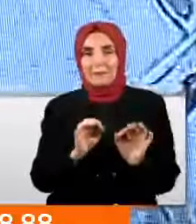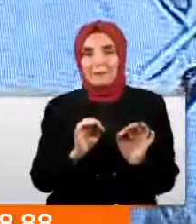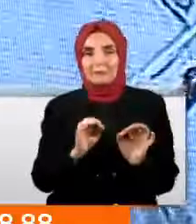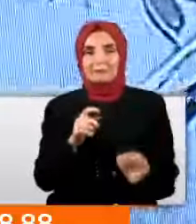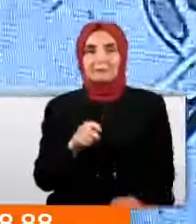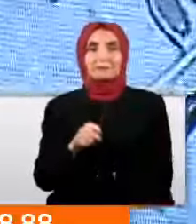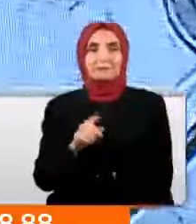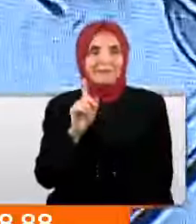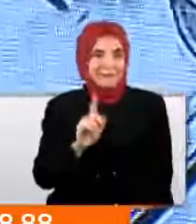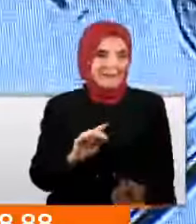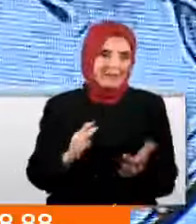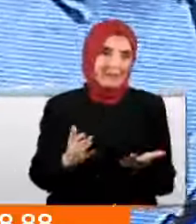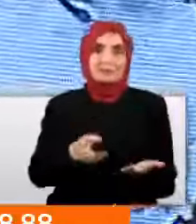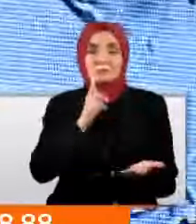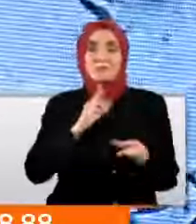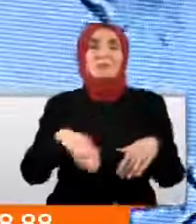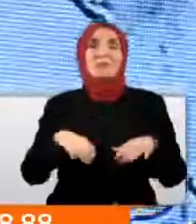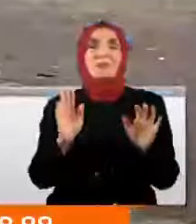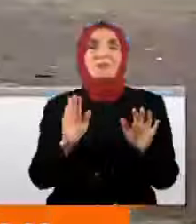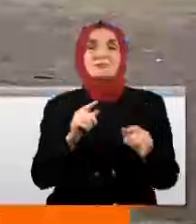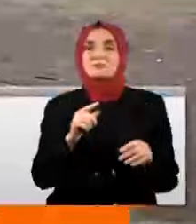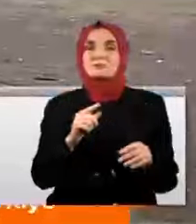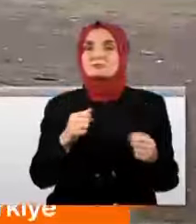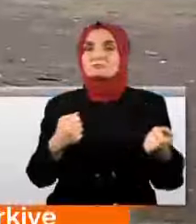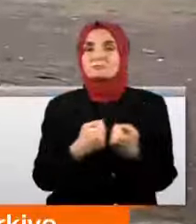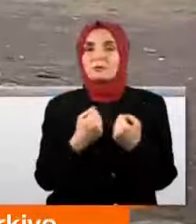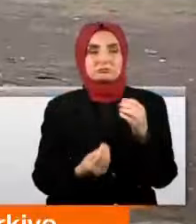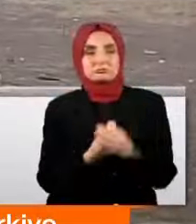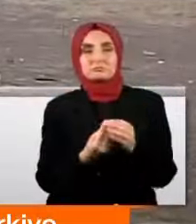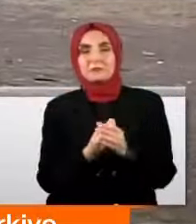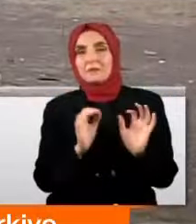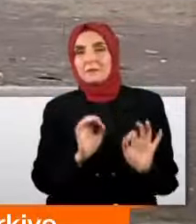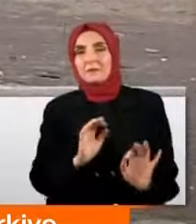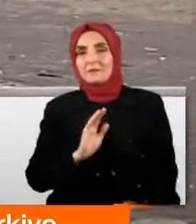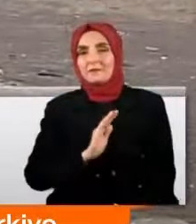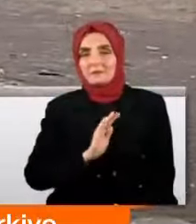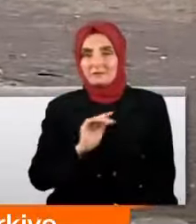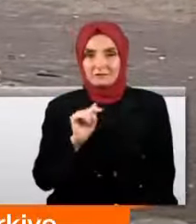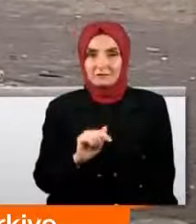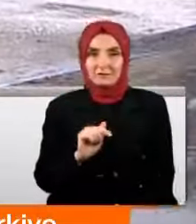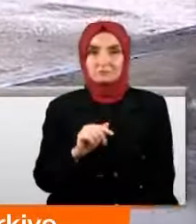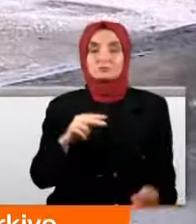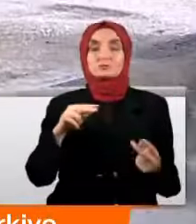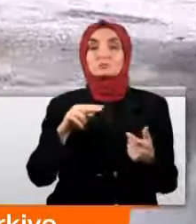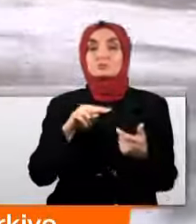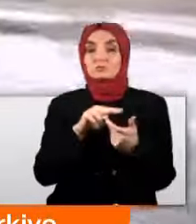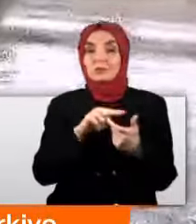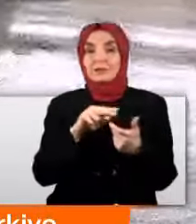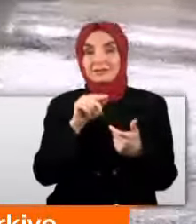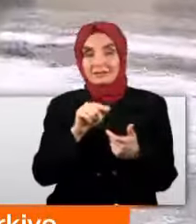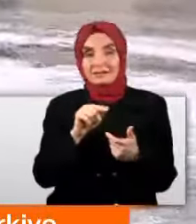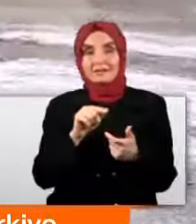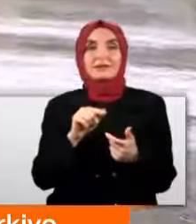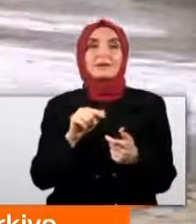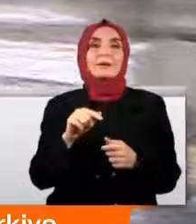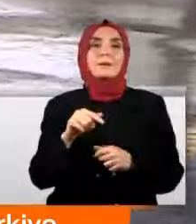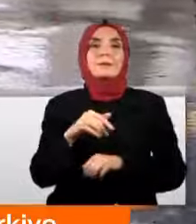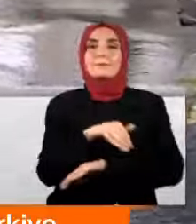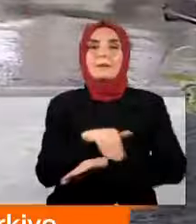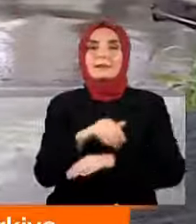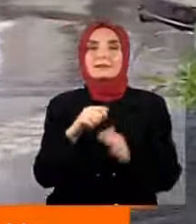Çünkü bu olay sık sık tekrarlanıyor. Burası Ümraniye Esenşehir Mahallesi. Ulubatlı Hasan Sokak'ta ortalık devamlı savaş alanına